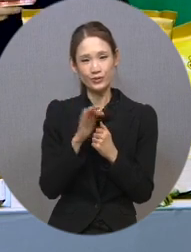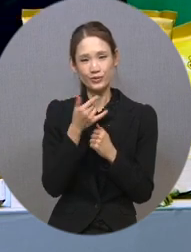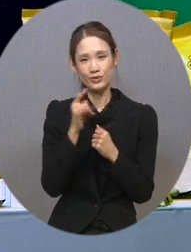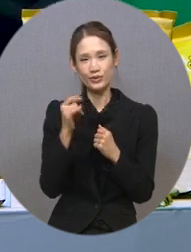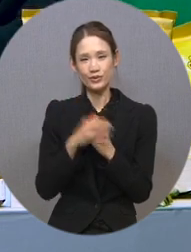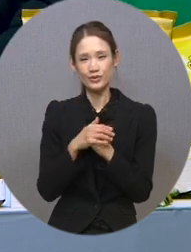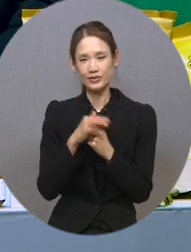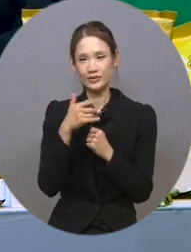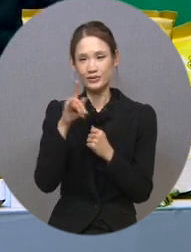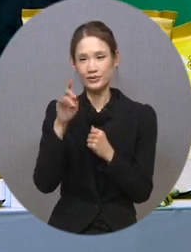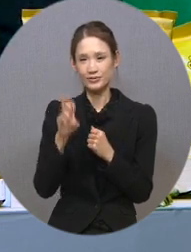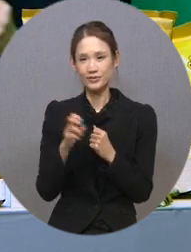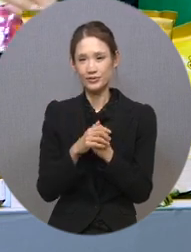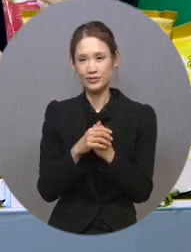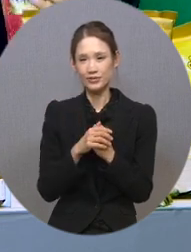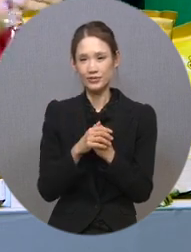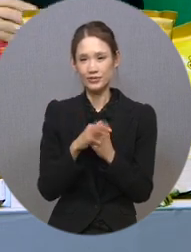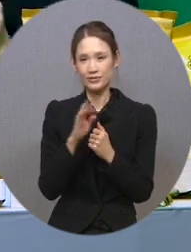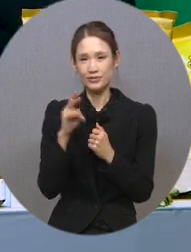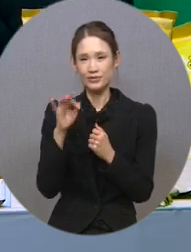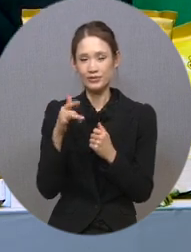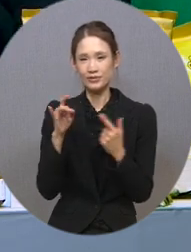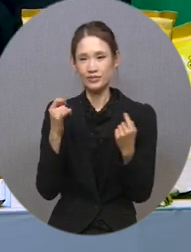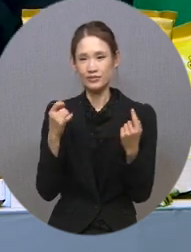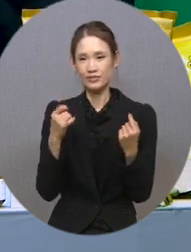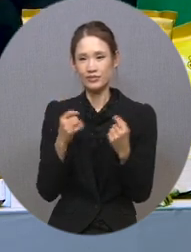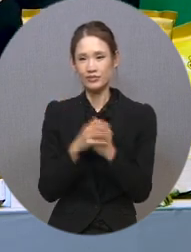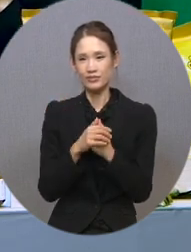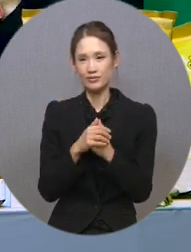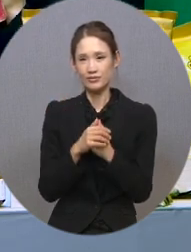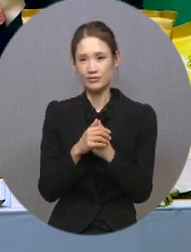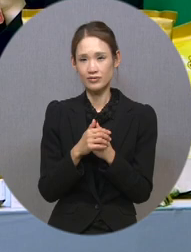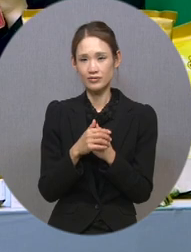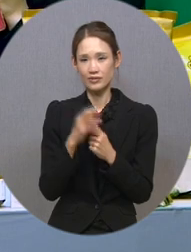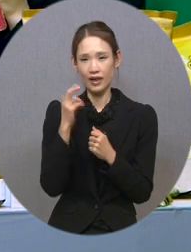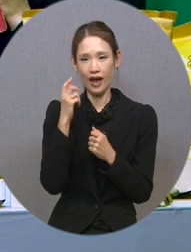무화과즙, 무화과잼, 무화과 양갱 이렇게 무화과를 만든